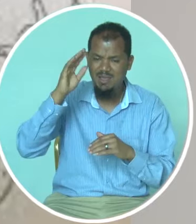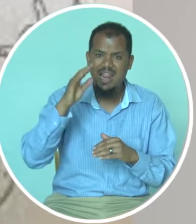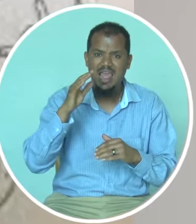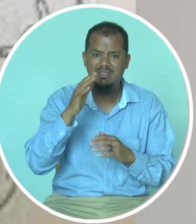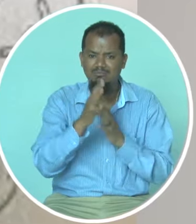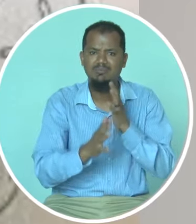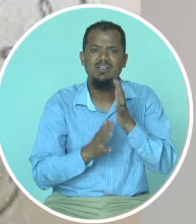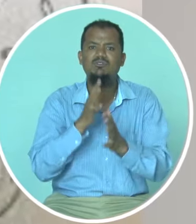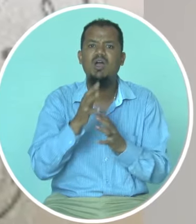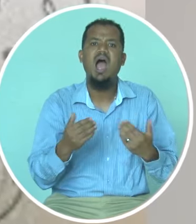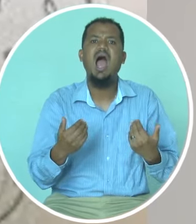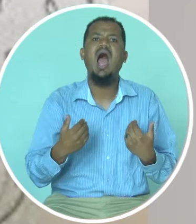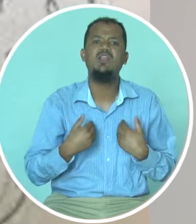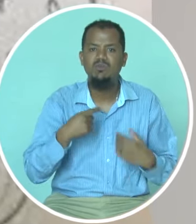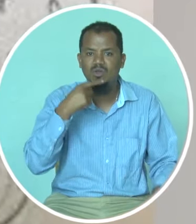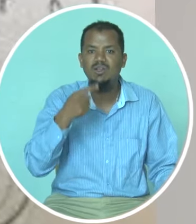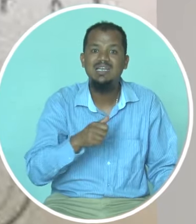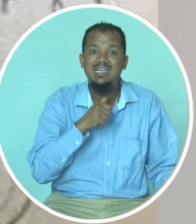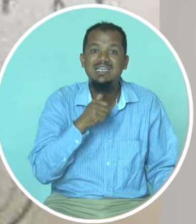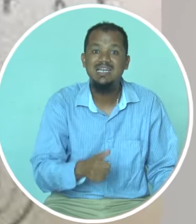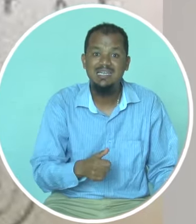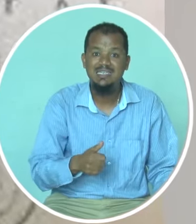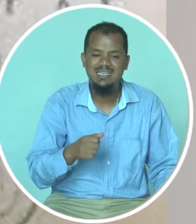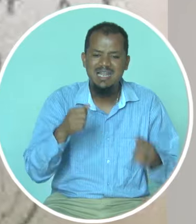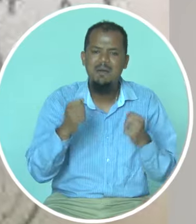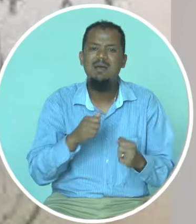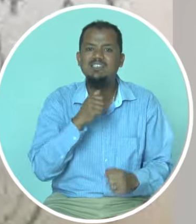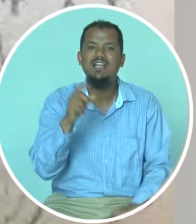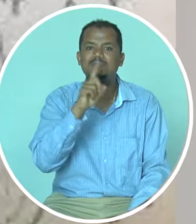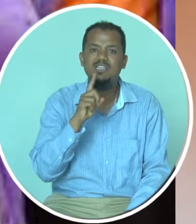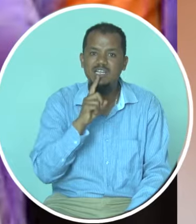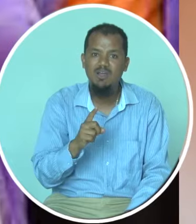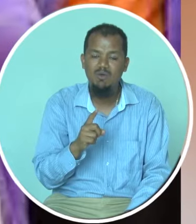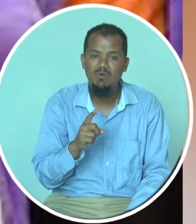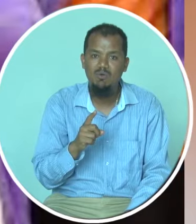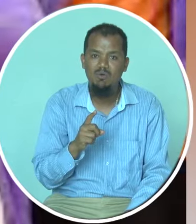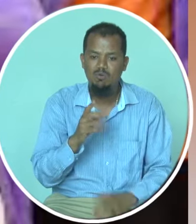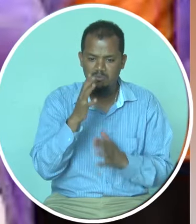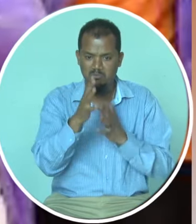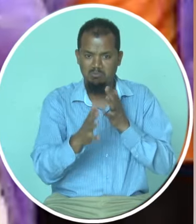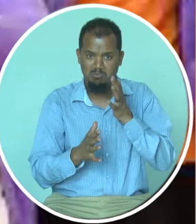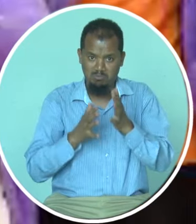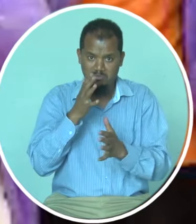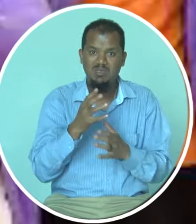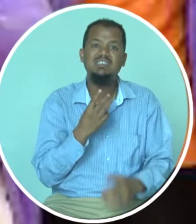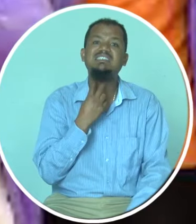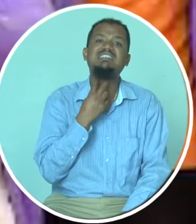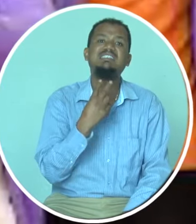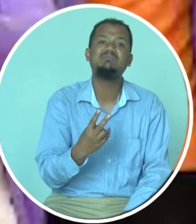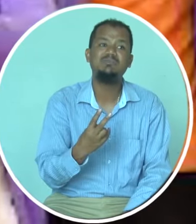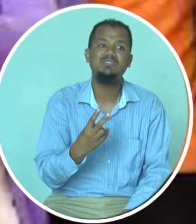ምልክት ቋንቋዎች አሉ እንዳንል የማያስችለን ነገር ምንድነው? ምልክት ቋንቋ የድምጽ